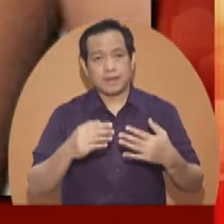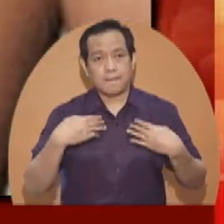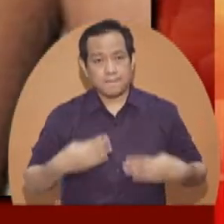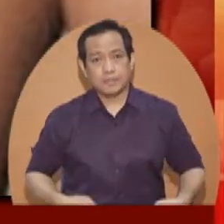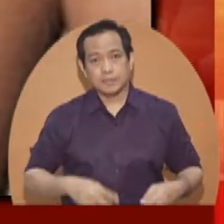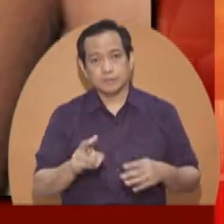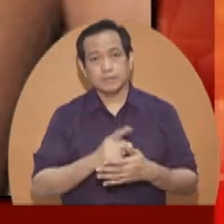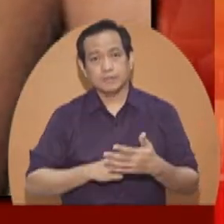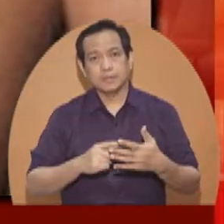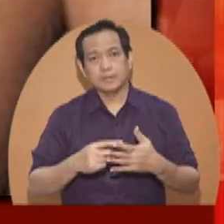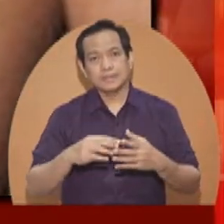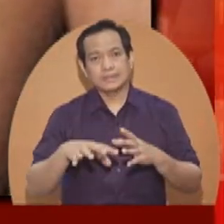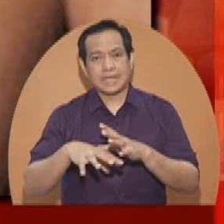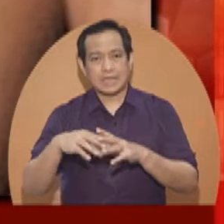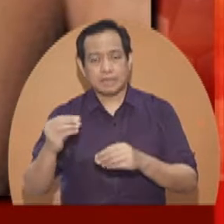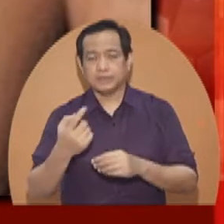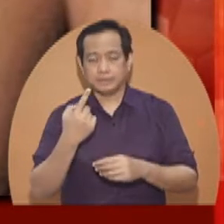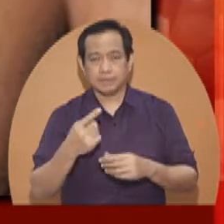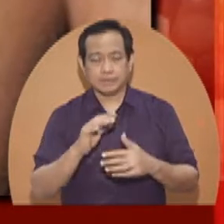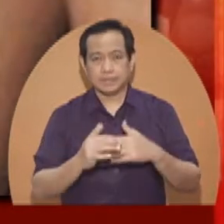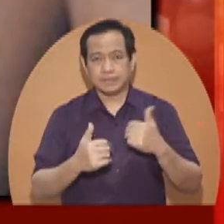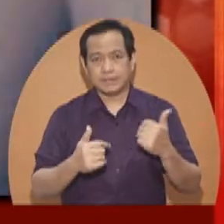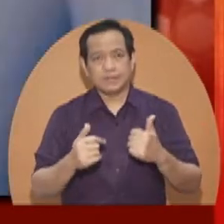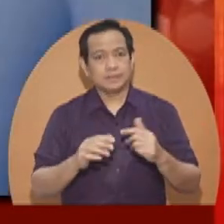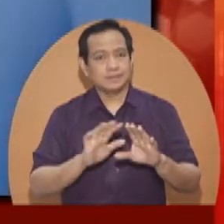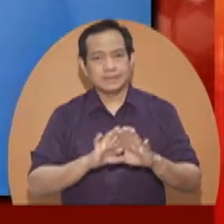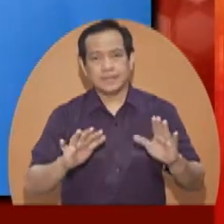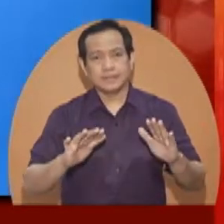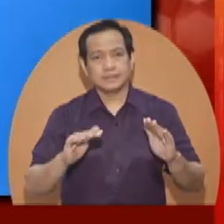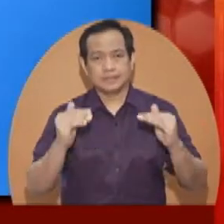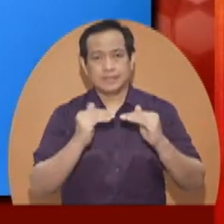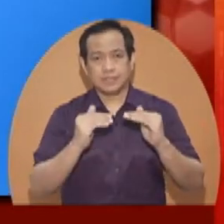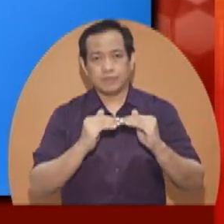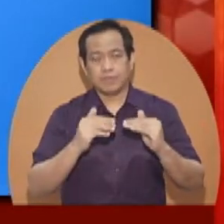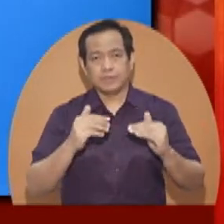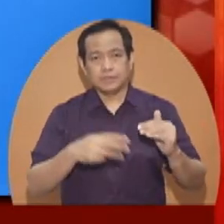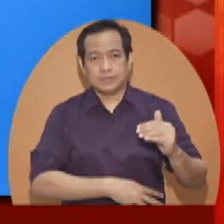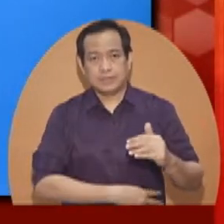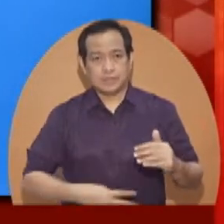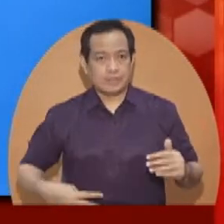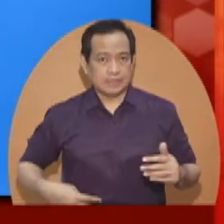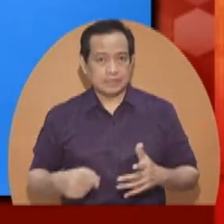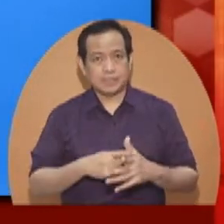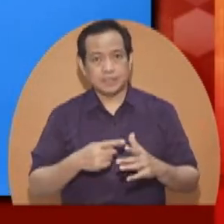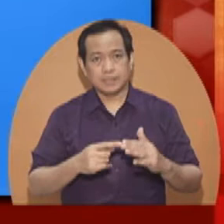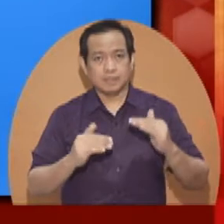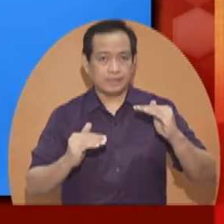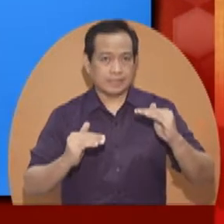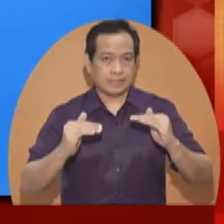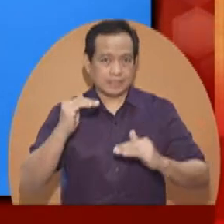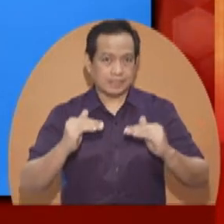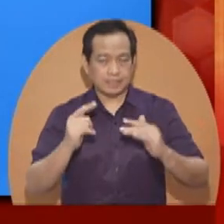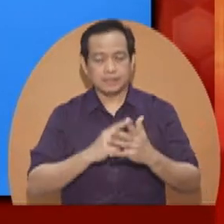isang bahagi ng katawan, nakausuli ito kesa doon sa kabila. hindi pantay na waistline na mayroong